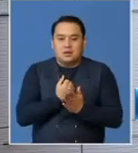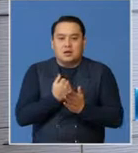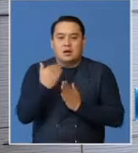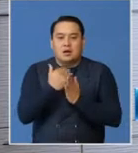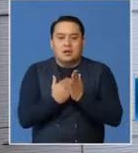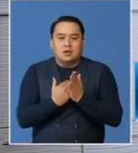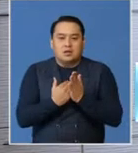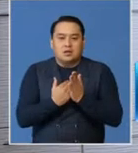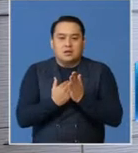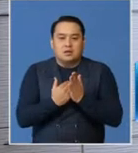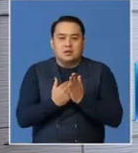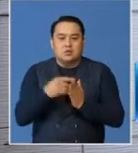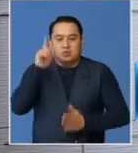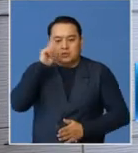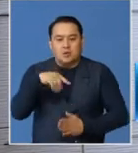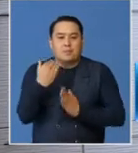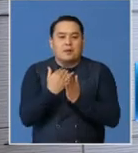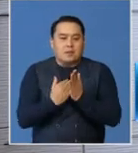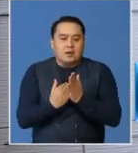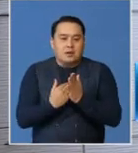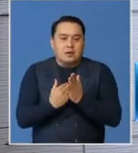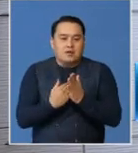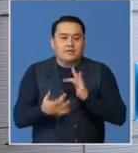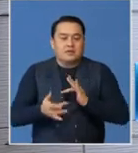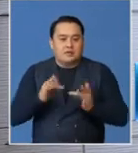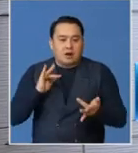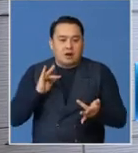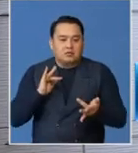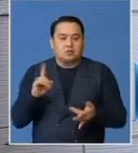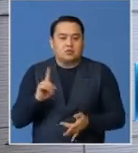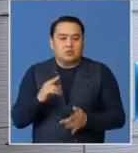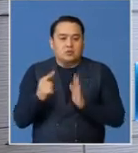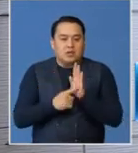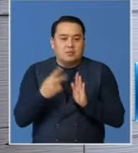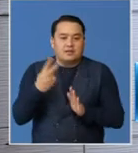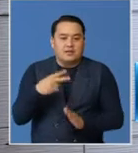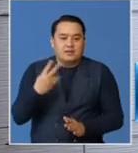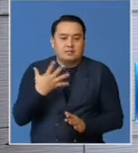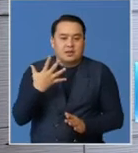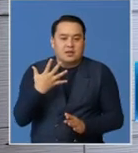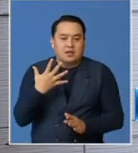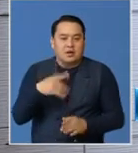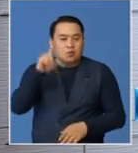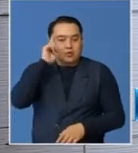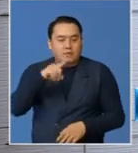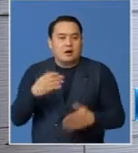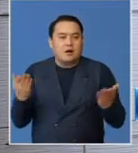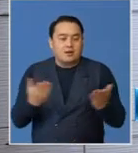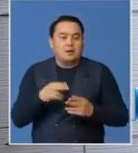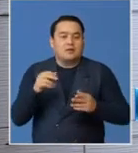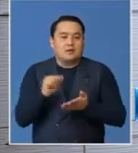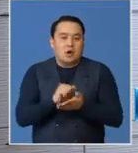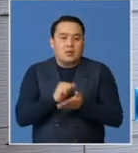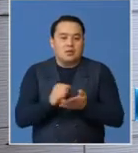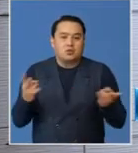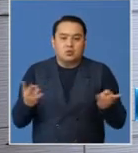«Харлагаш». Стала узнавать про программы, в интернете наткнулась на программу 7-20-25, стала узнавать, какие документы требуются,